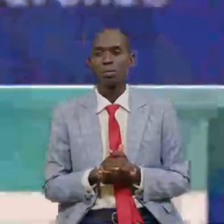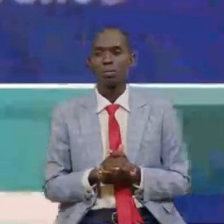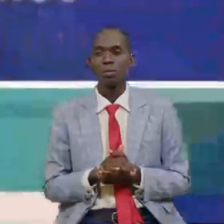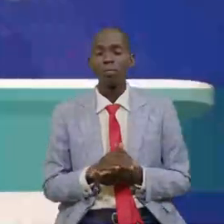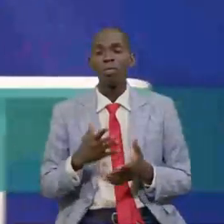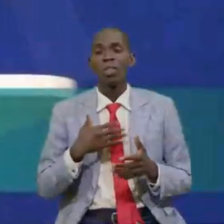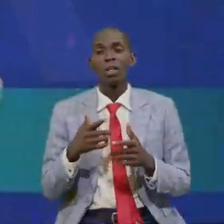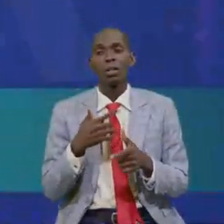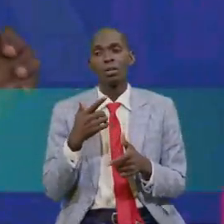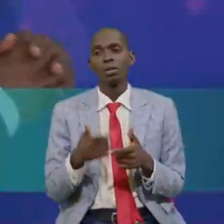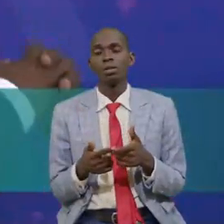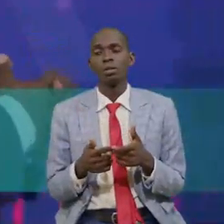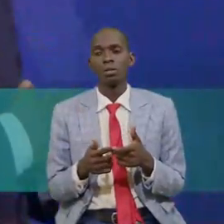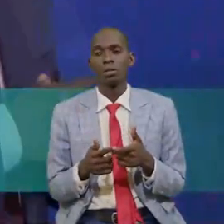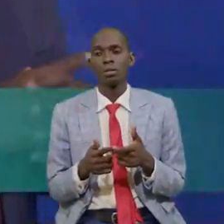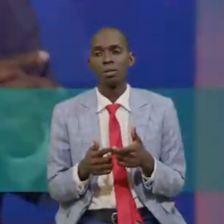Ensuite,